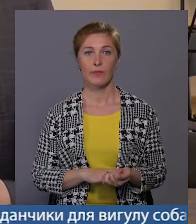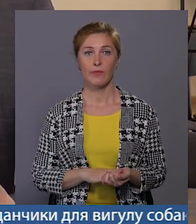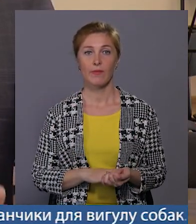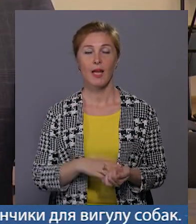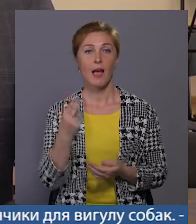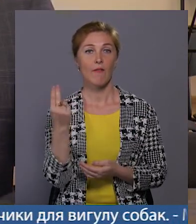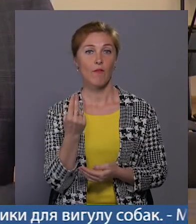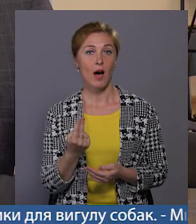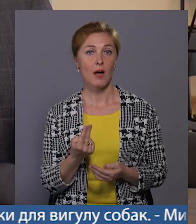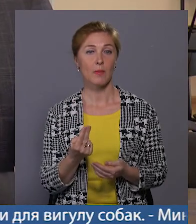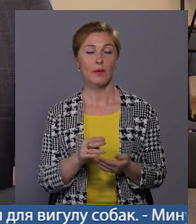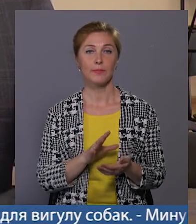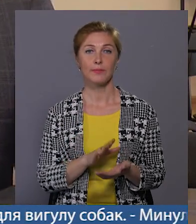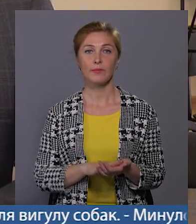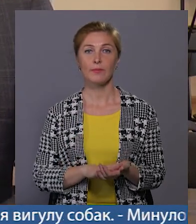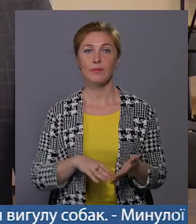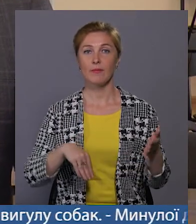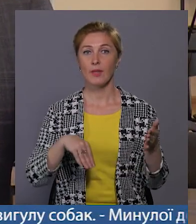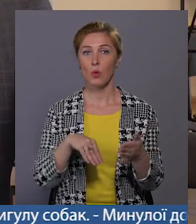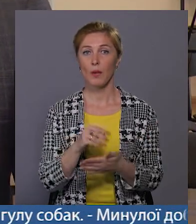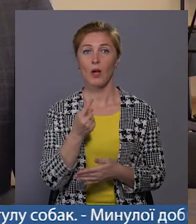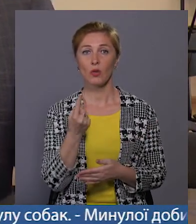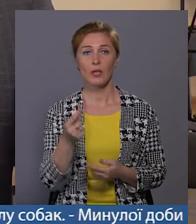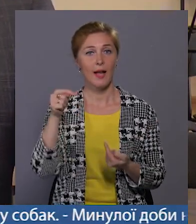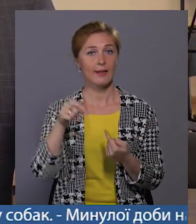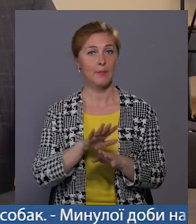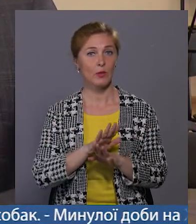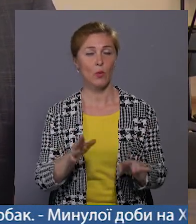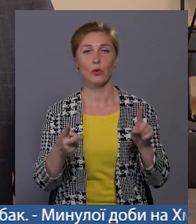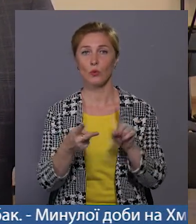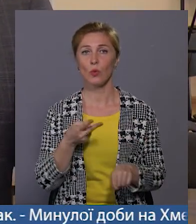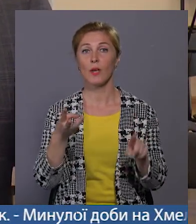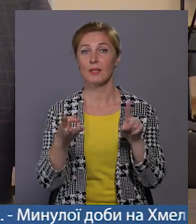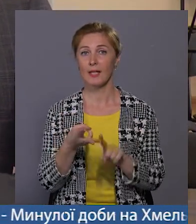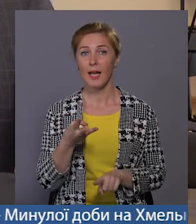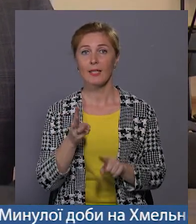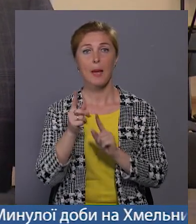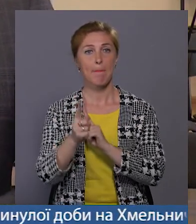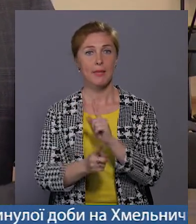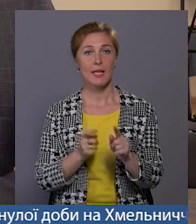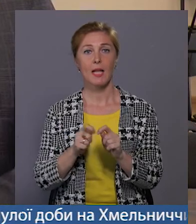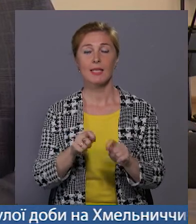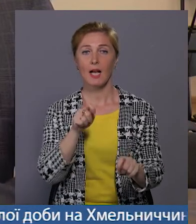Фарба наносилась, куплялася одна, не підходила, друга, третя, мінялися тканини,